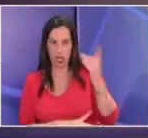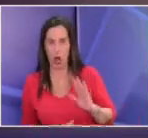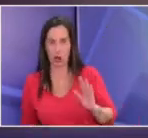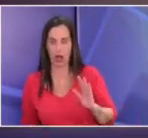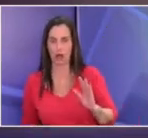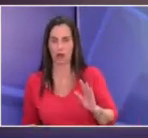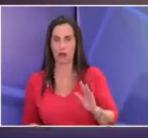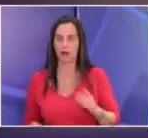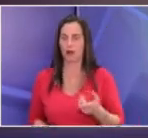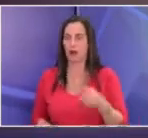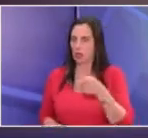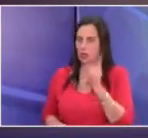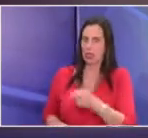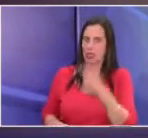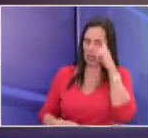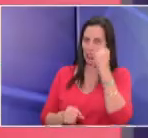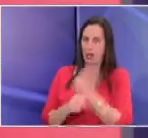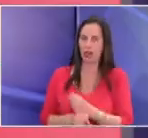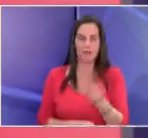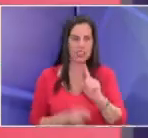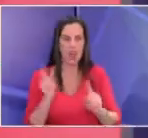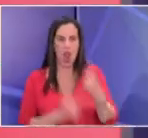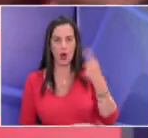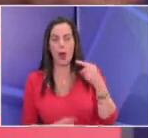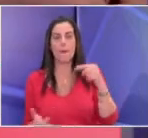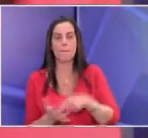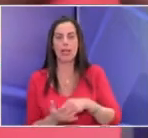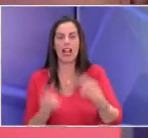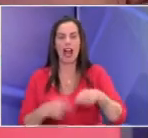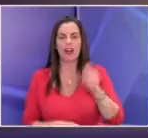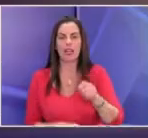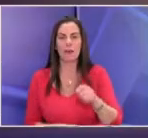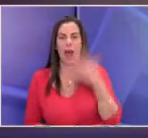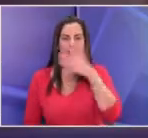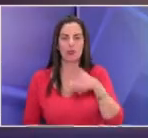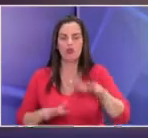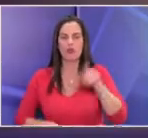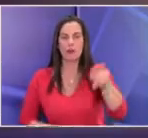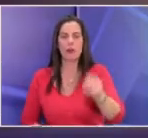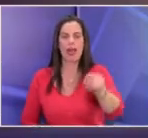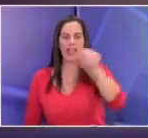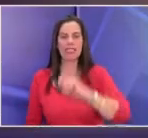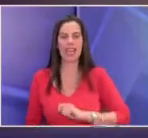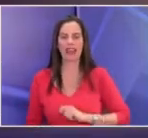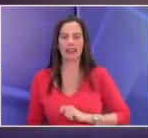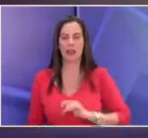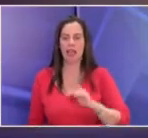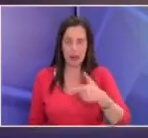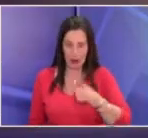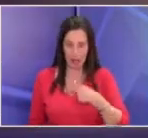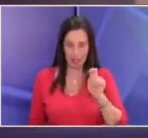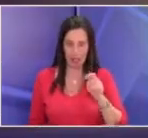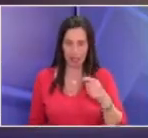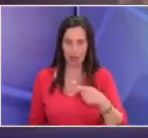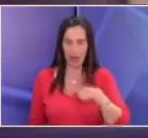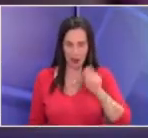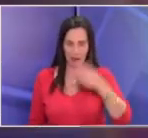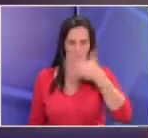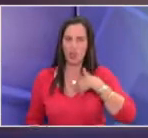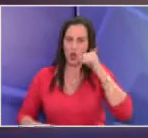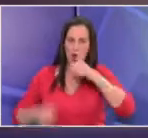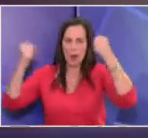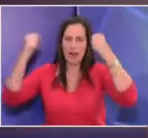קבלן, אנשים ש... גם אתה עבד. אני ברור לי, אני יודע. אתה עבד, והיא עבד, והוא עבד, אם הוא לא טייקון. אני עבד של אשתי